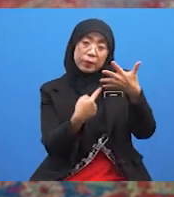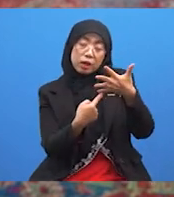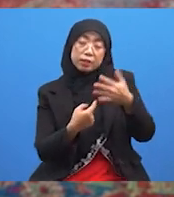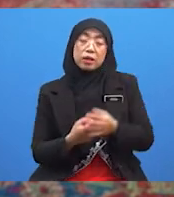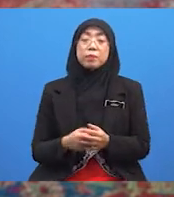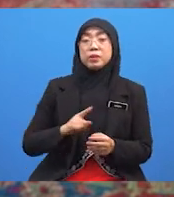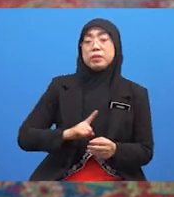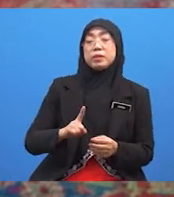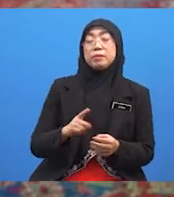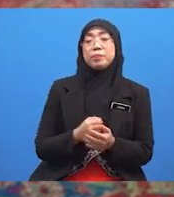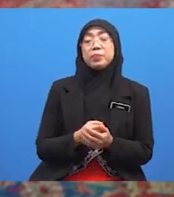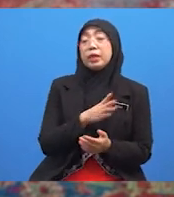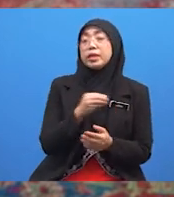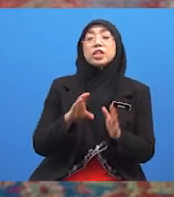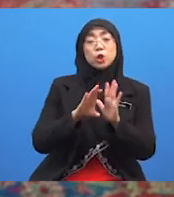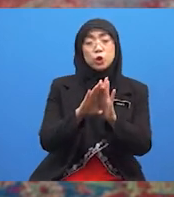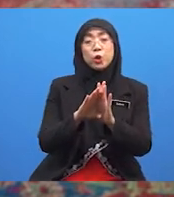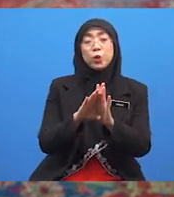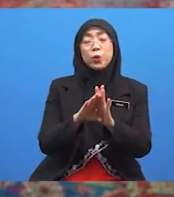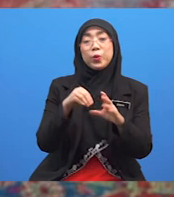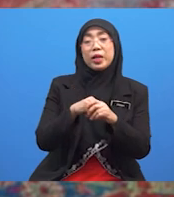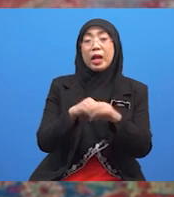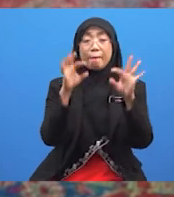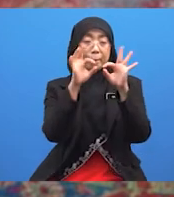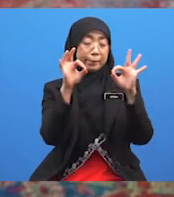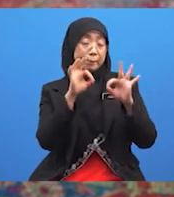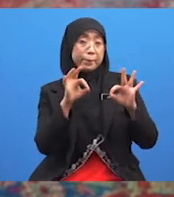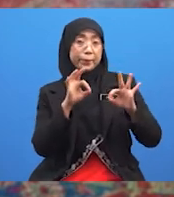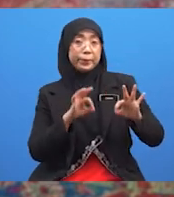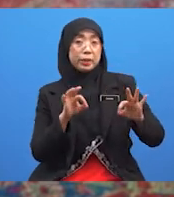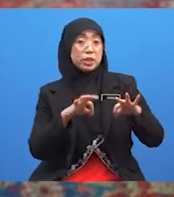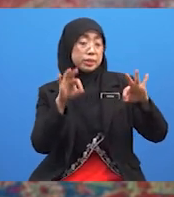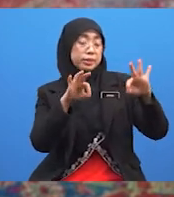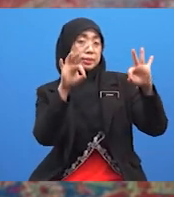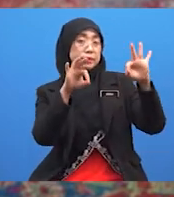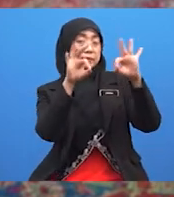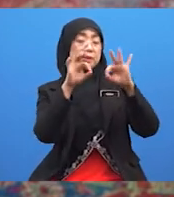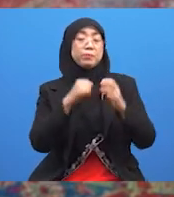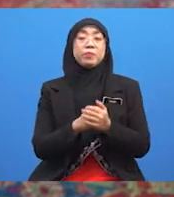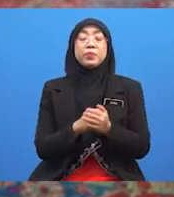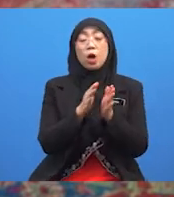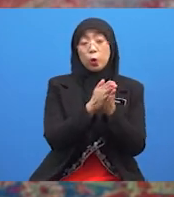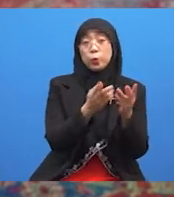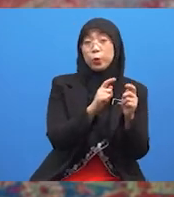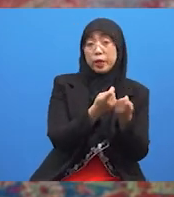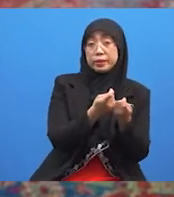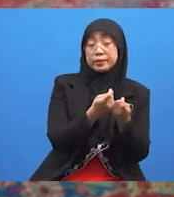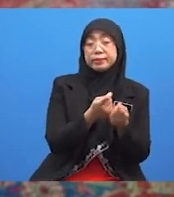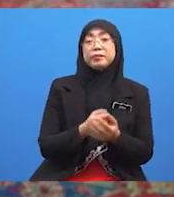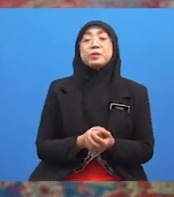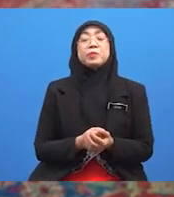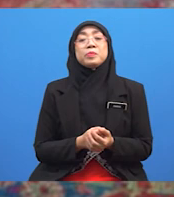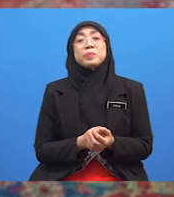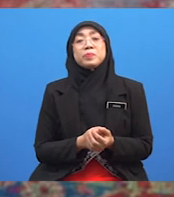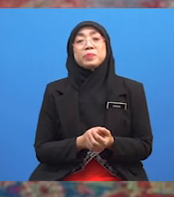beserta contoh-contoh petikan yang relevan berdasarkan teks Sulalatus Salatin Sejarah Melayu